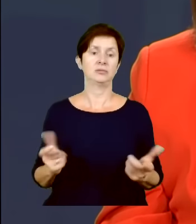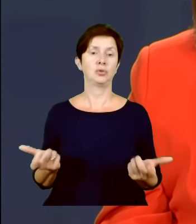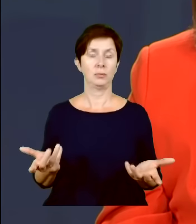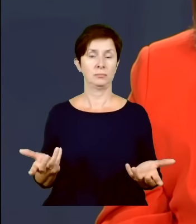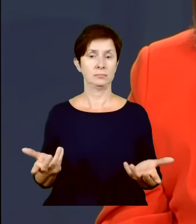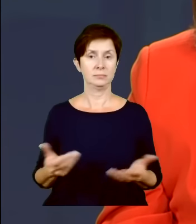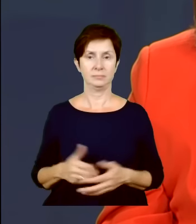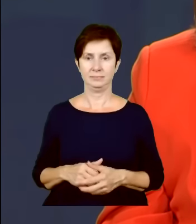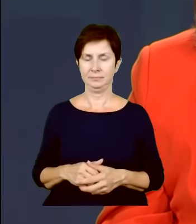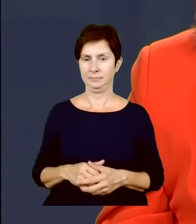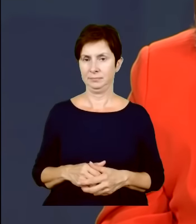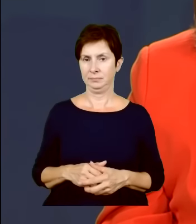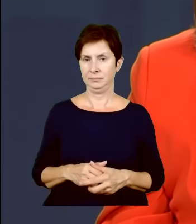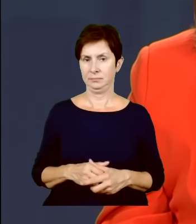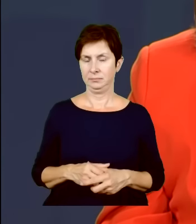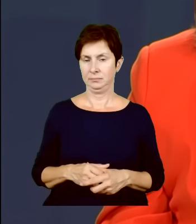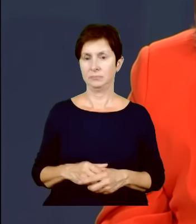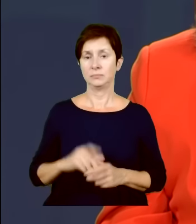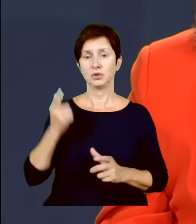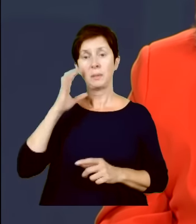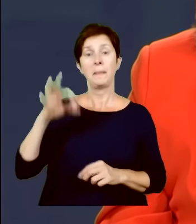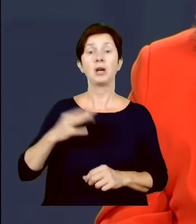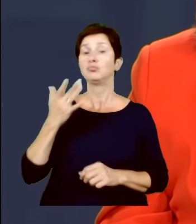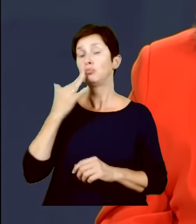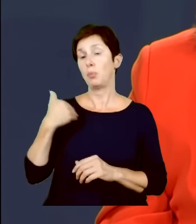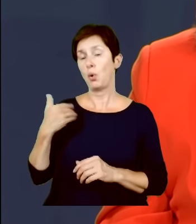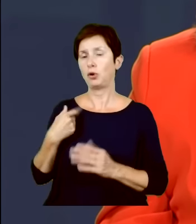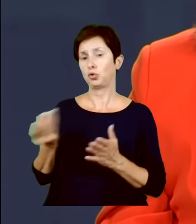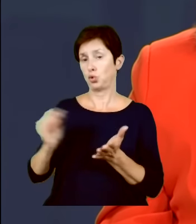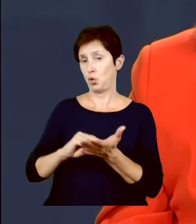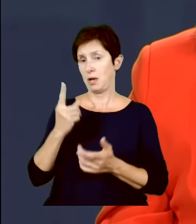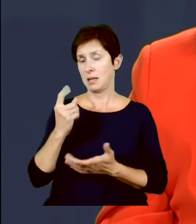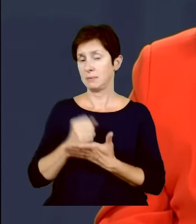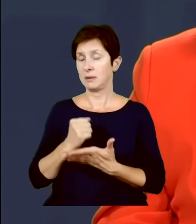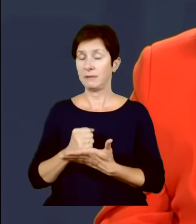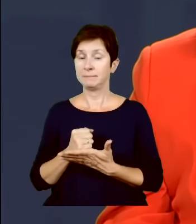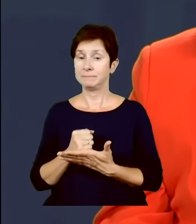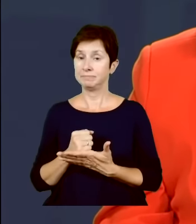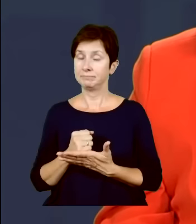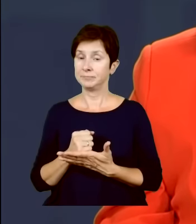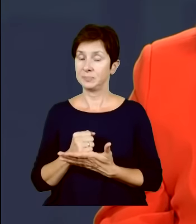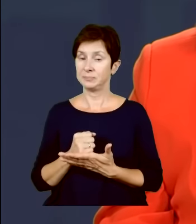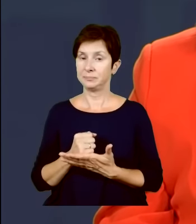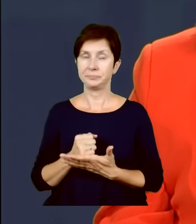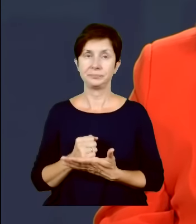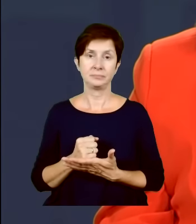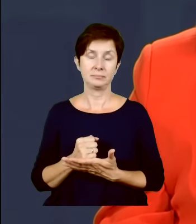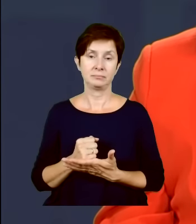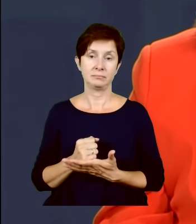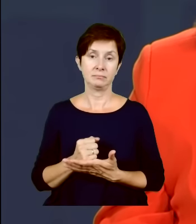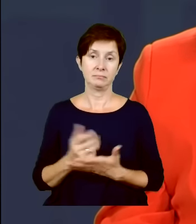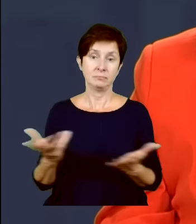chciałem dopowiedzieć tutaj do pani poseł jeszcze jedną rzecz że proszę państwa Witamy płatne